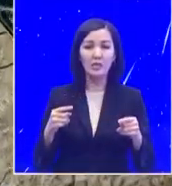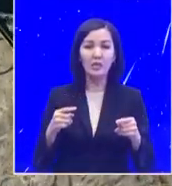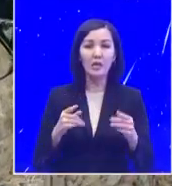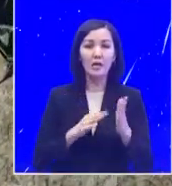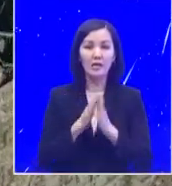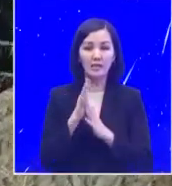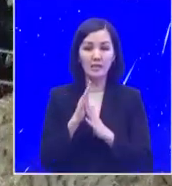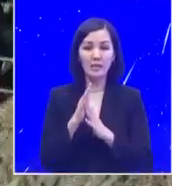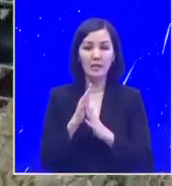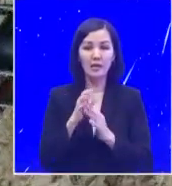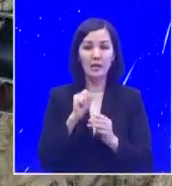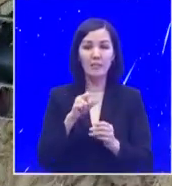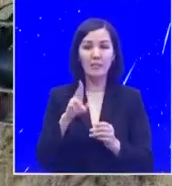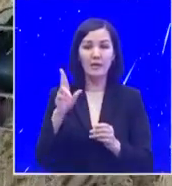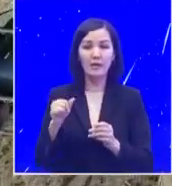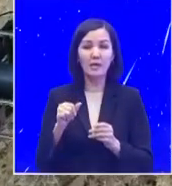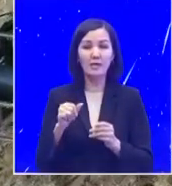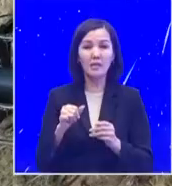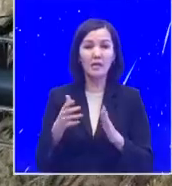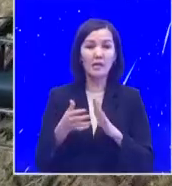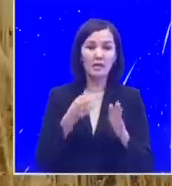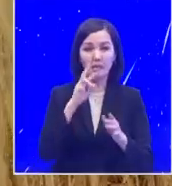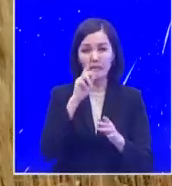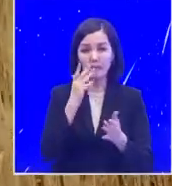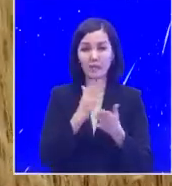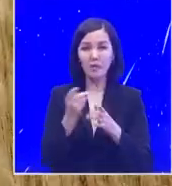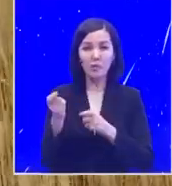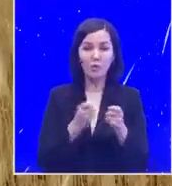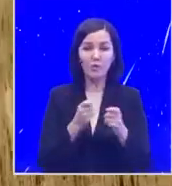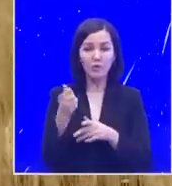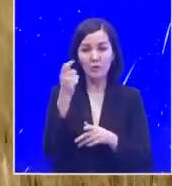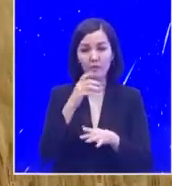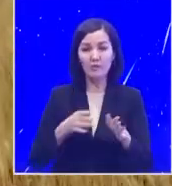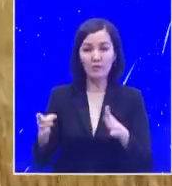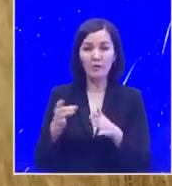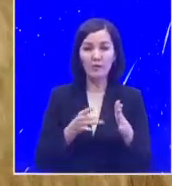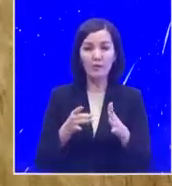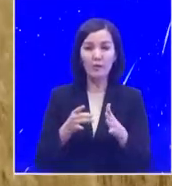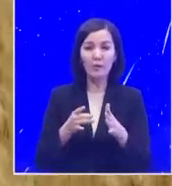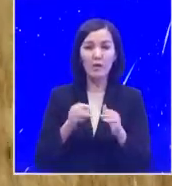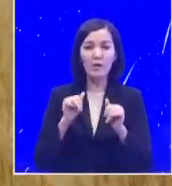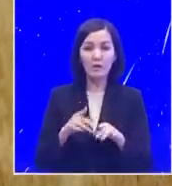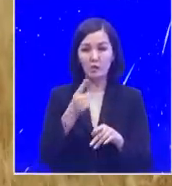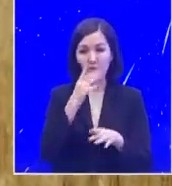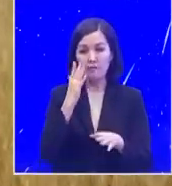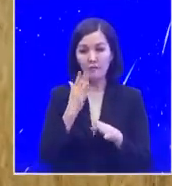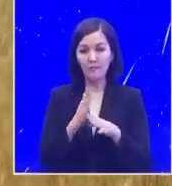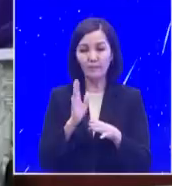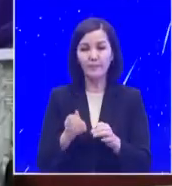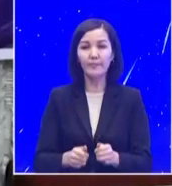Однако в сфере АБК есть некоторые недочеты, которые руководство Панфиловского района намерено решить в текущем